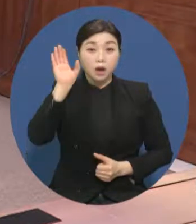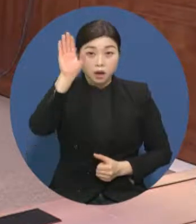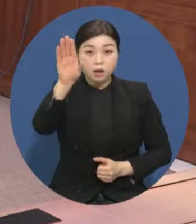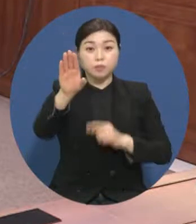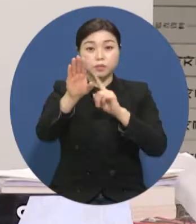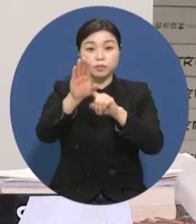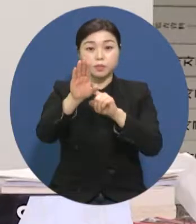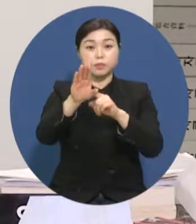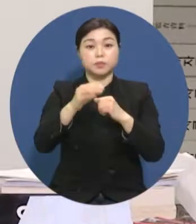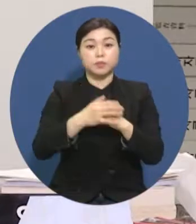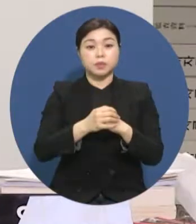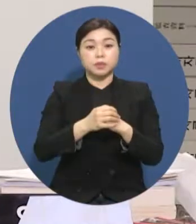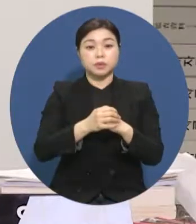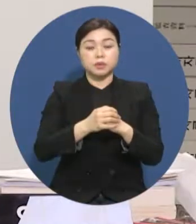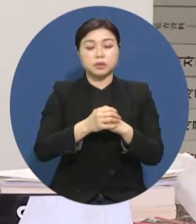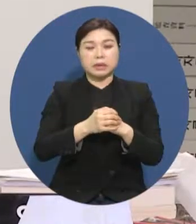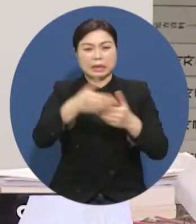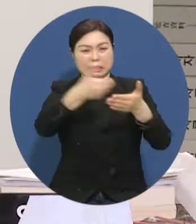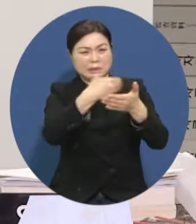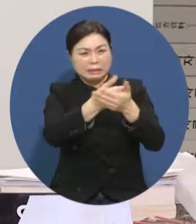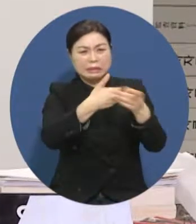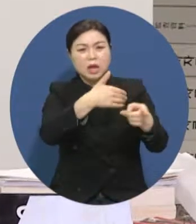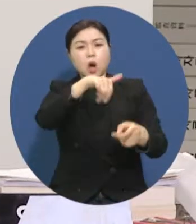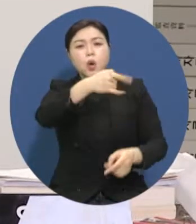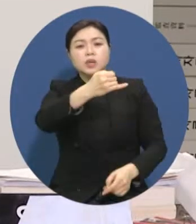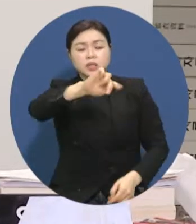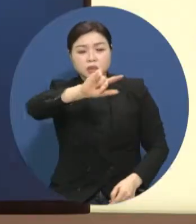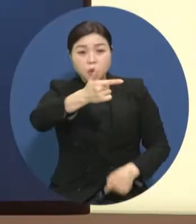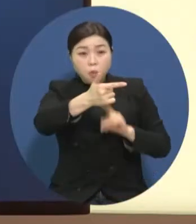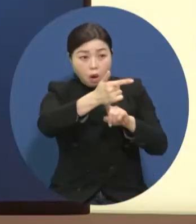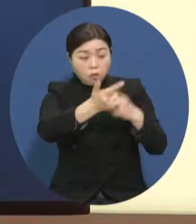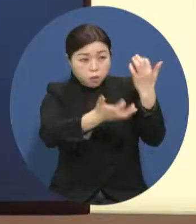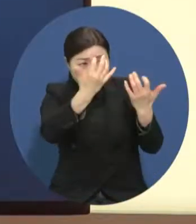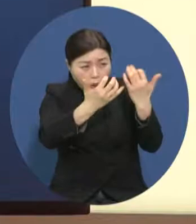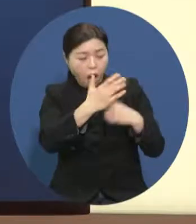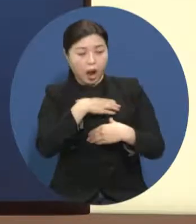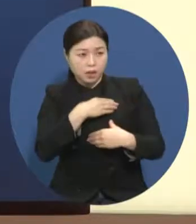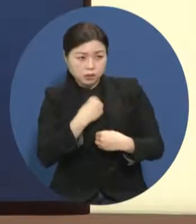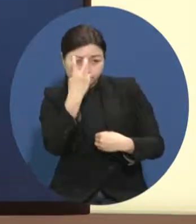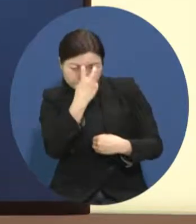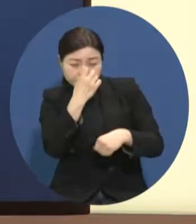앞으로는 노후 고시원에 대한 화재 안전성이 확보될 수 있을 전망입니다.